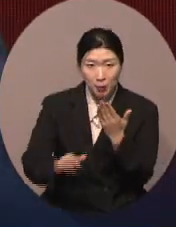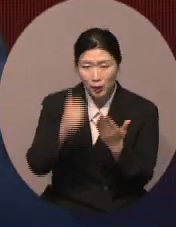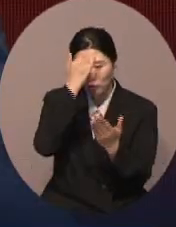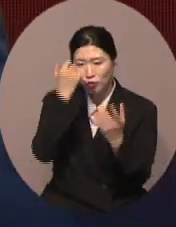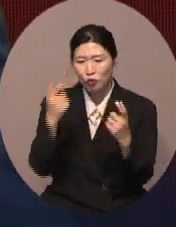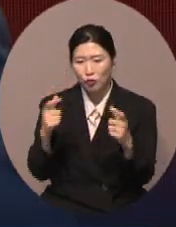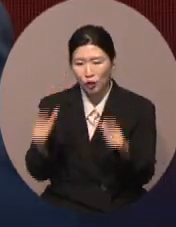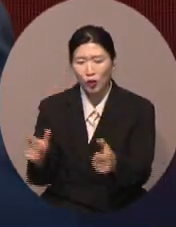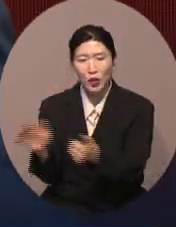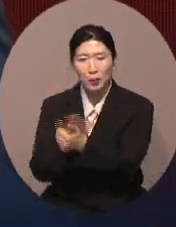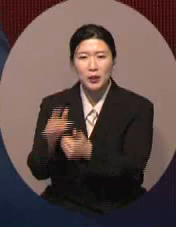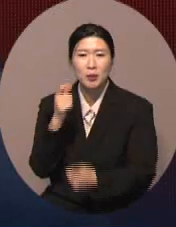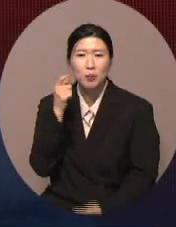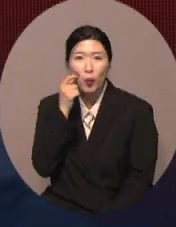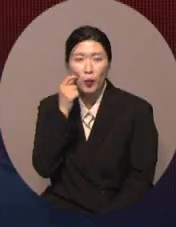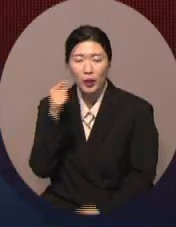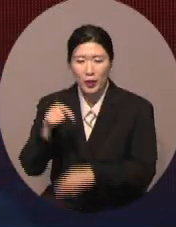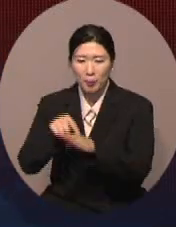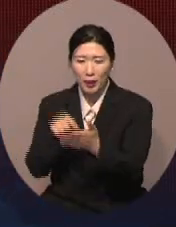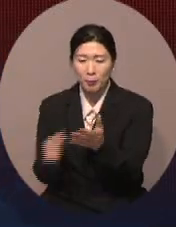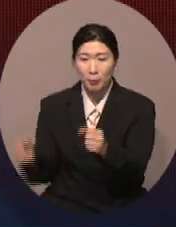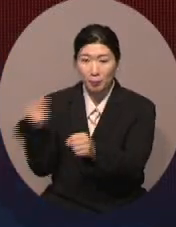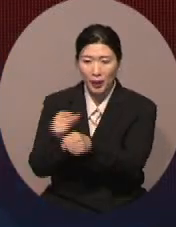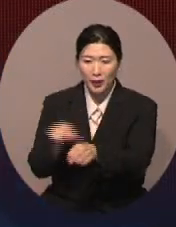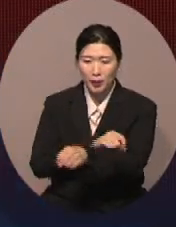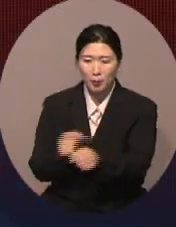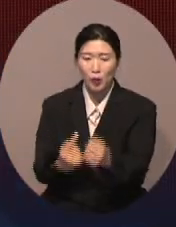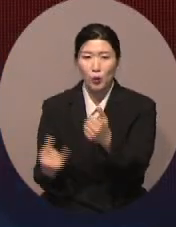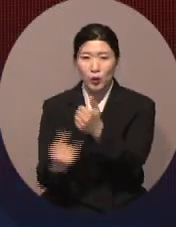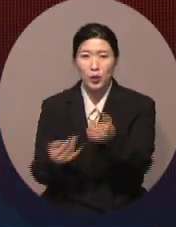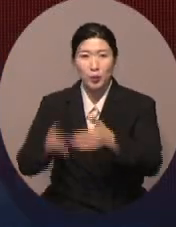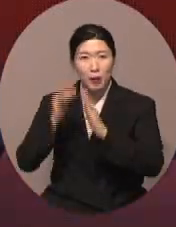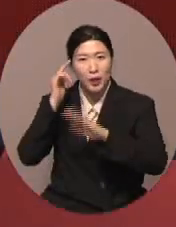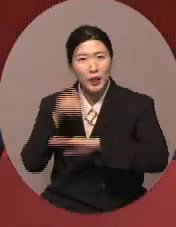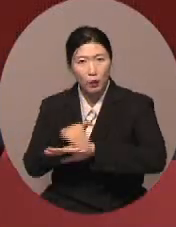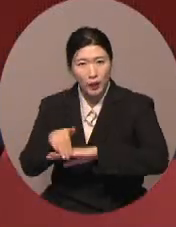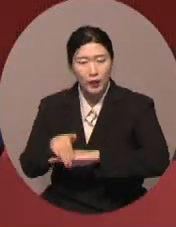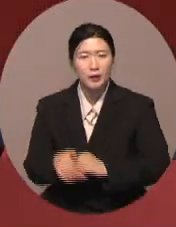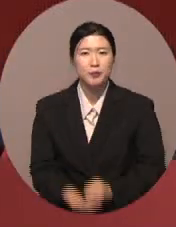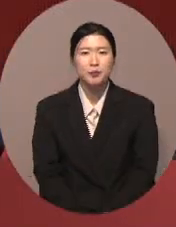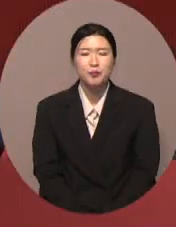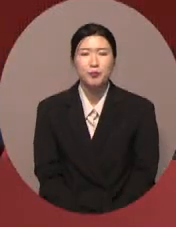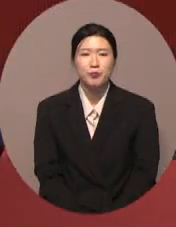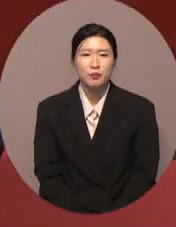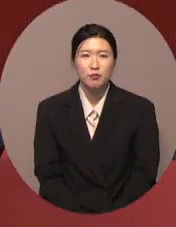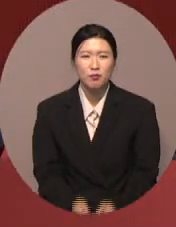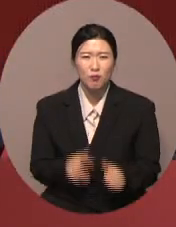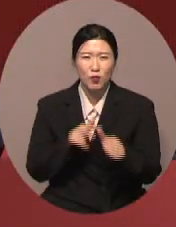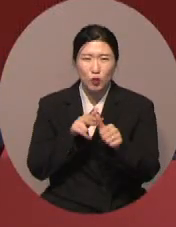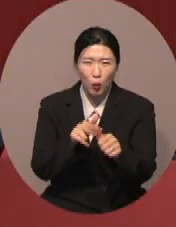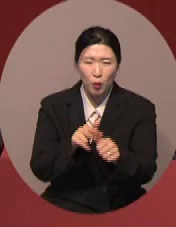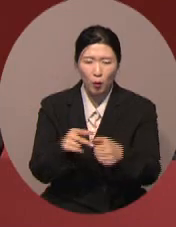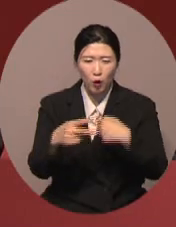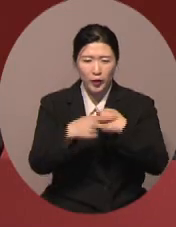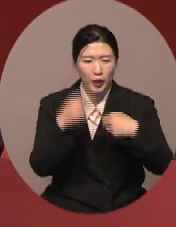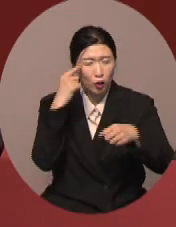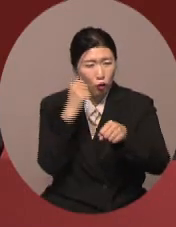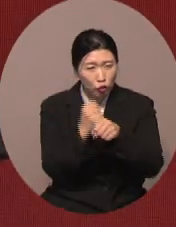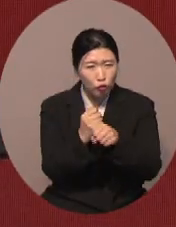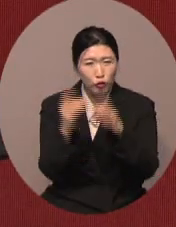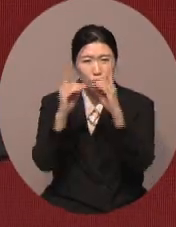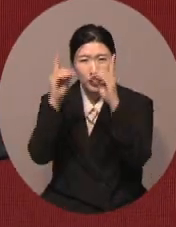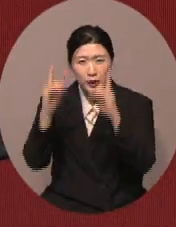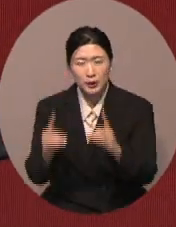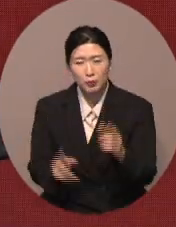챙겼습니다. 충청 민심회복 특별위원회부터 만들어서. 후보들은 또 대덕특구와 디스플레이 산업